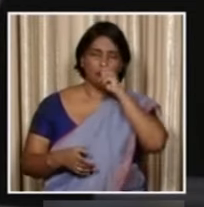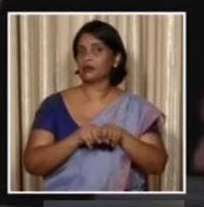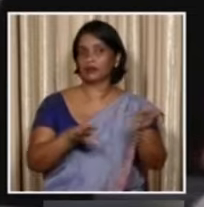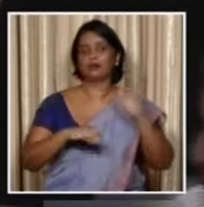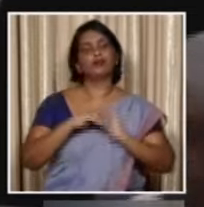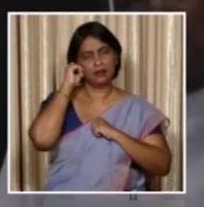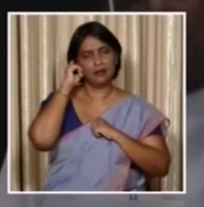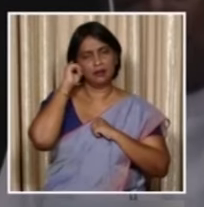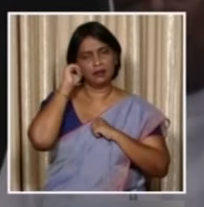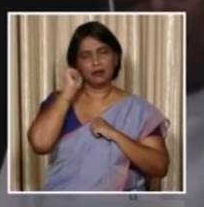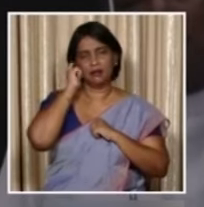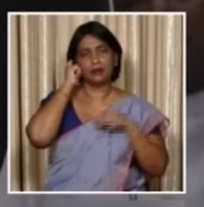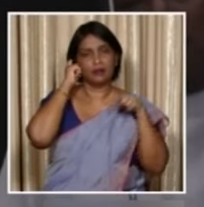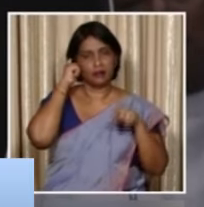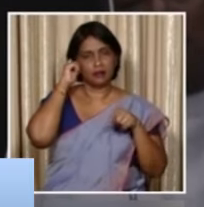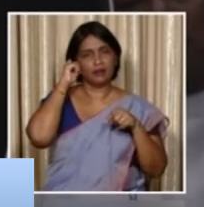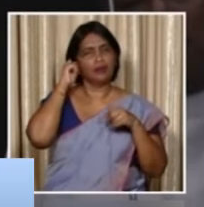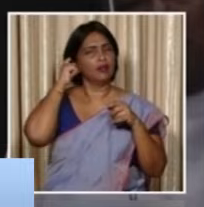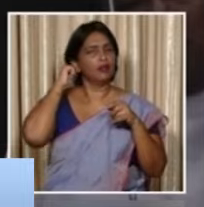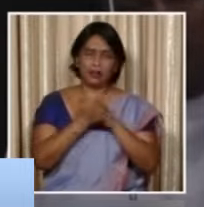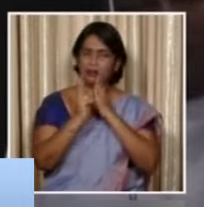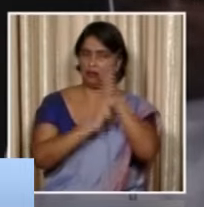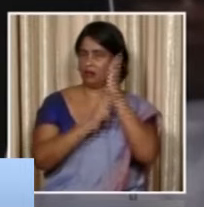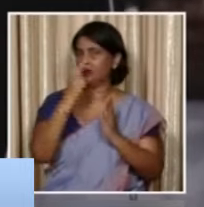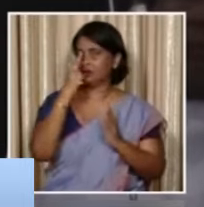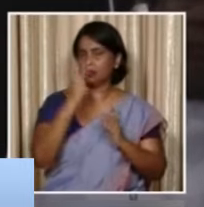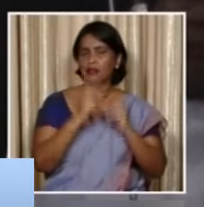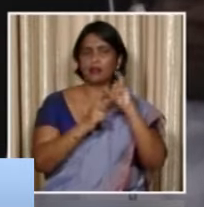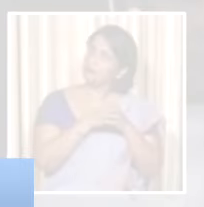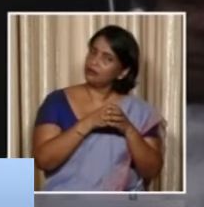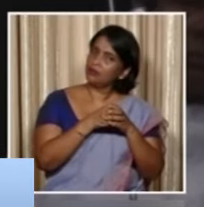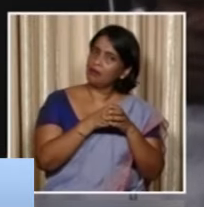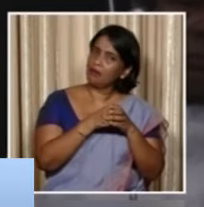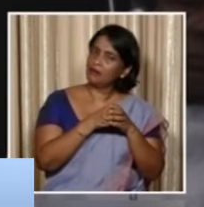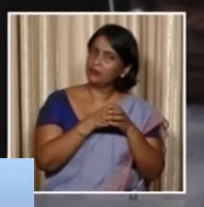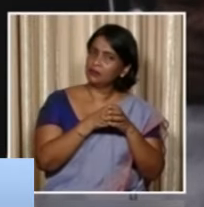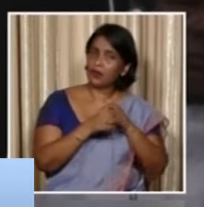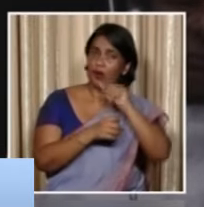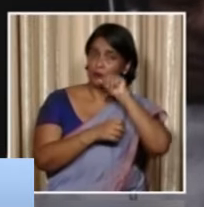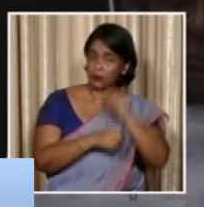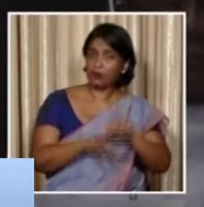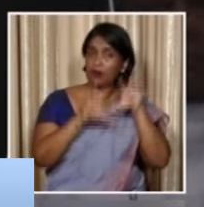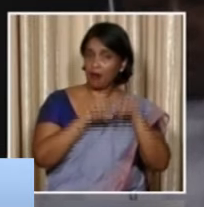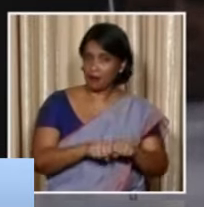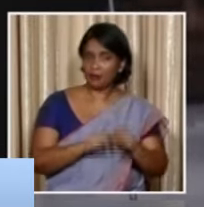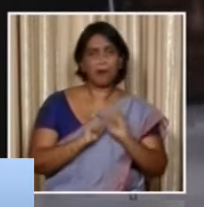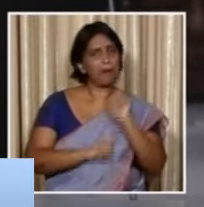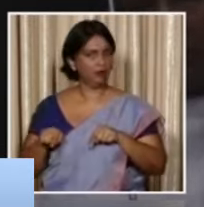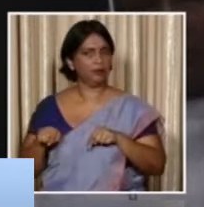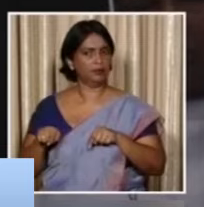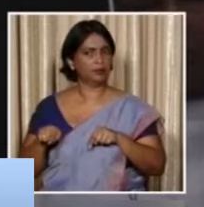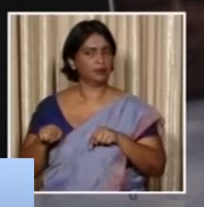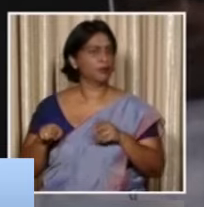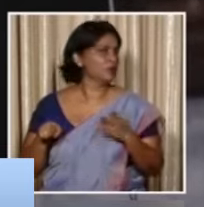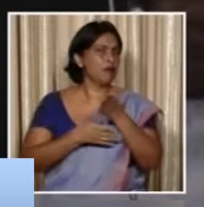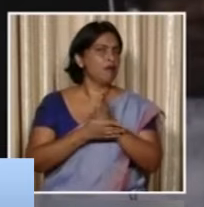වැරදි ප්‍රකාශයක්. මෙතන පැහැදිලි කරගන්න තියෙන කාරණා දෙකයි. විවස්ථාදායක සභාව නිත්‍යානුකූලව අයිති වෙන්නේ පාර්ලිමේන්තුවටද?